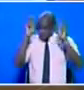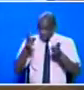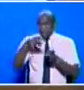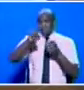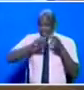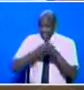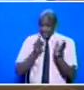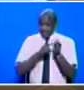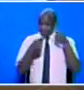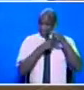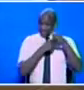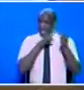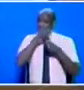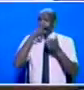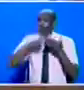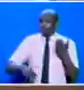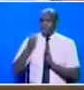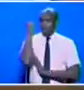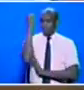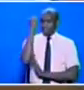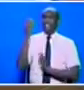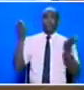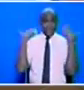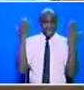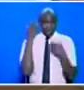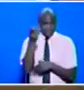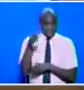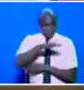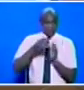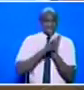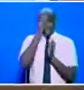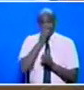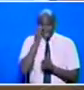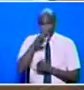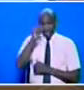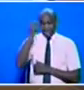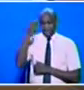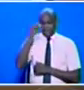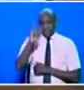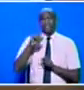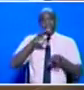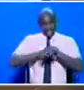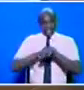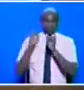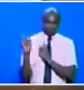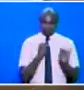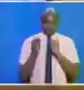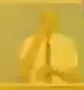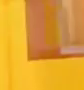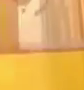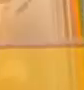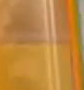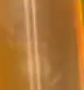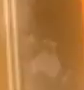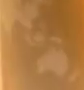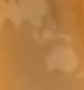mwendo wa saa 12 kuhusiana na siasa za Meru na Tharakanithi. Hayo ni ya baadaye, kwanza tupate vidokezo.